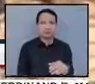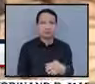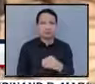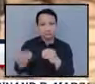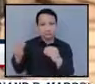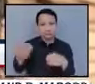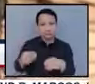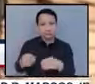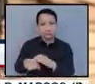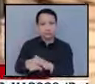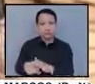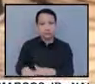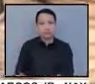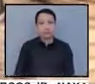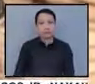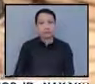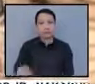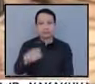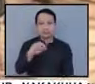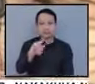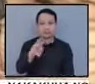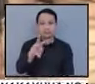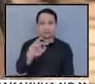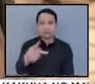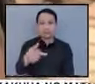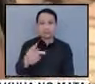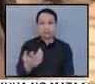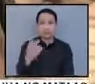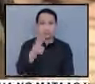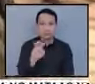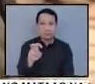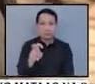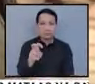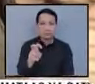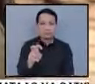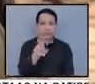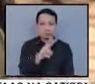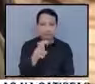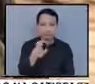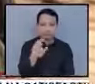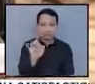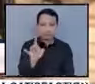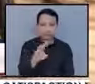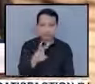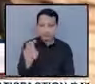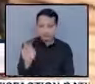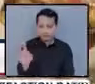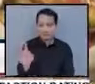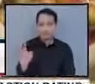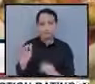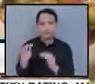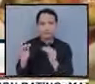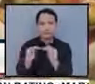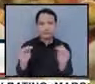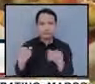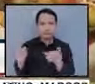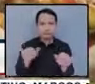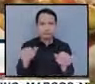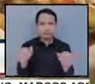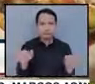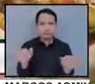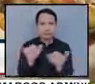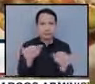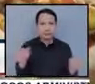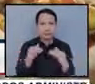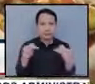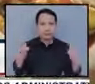sa Balintawa is 280, 270. Hindi naman pare-pareho ang presyo nila eh. Pero kakayanin pa bang